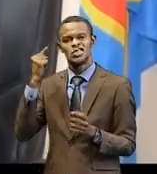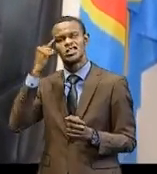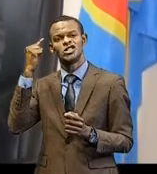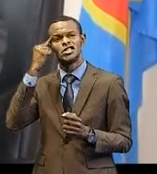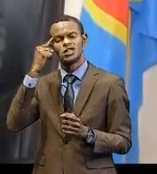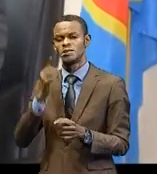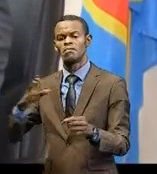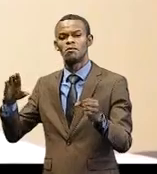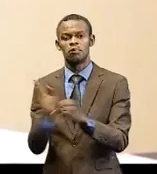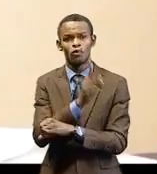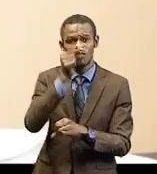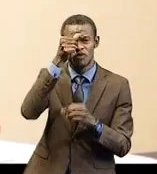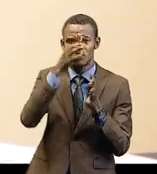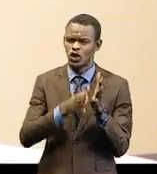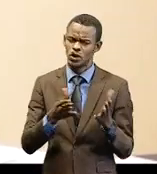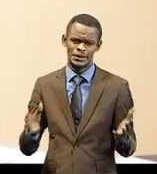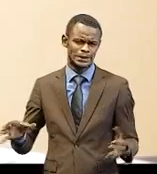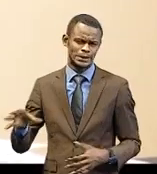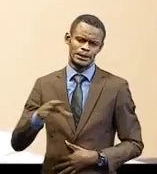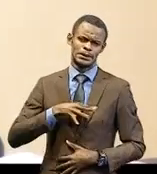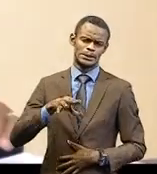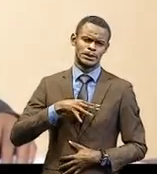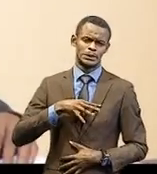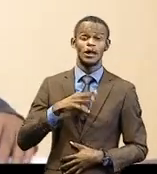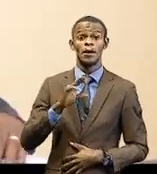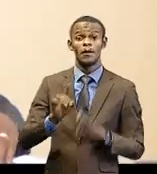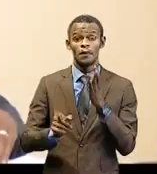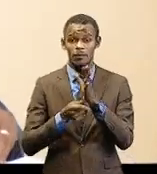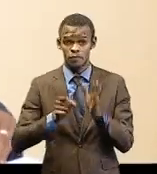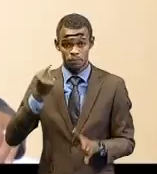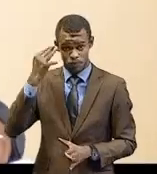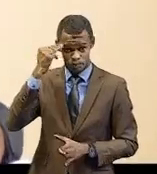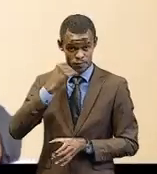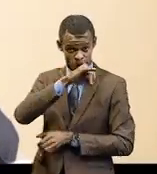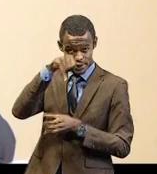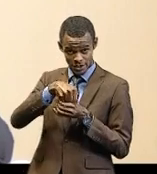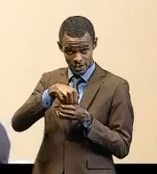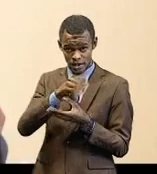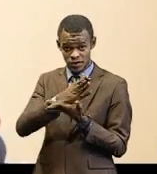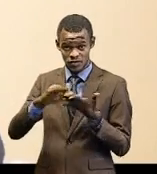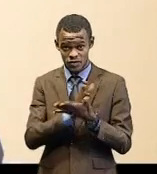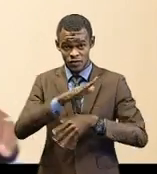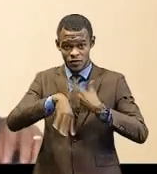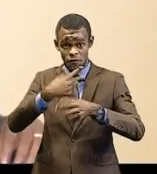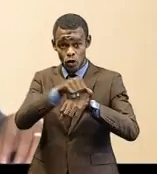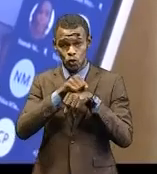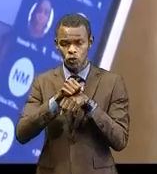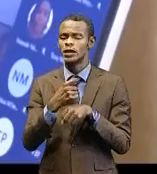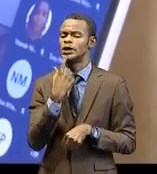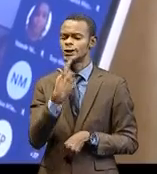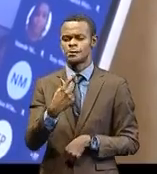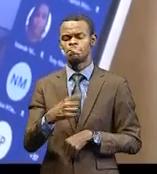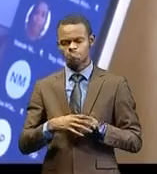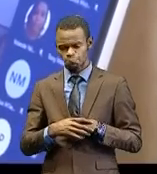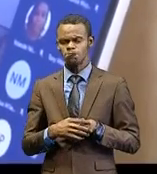précis, le vice-premier ministre, ministre de l'Intérieur, décentralisation et affaires coutumières, a rassuré que des instructions